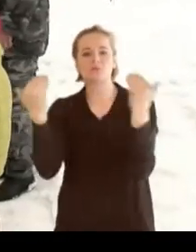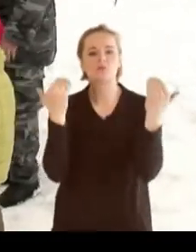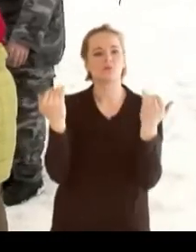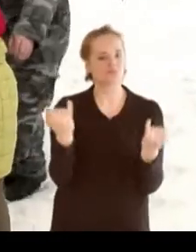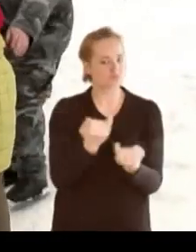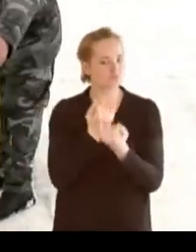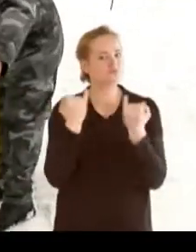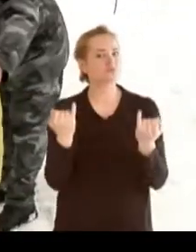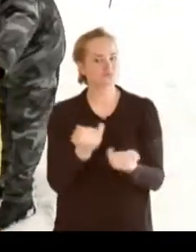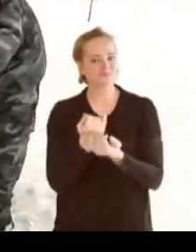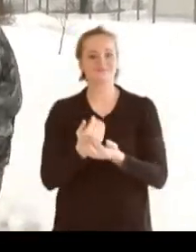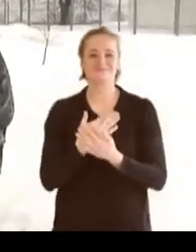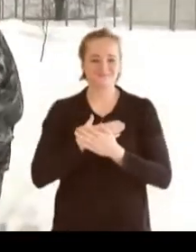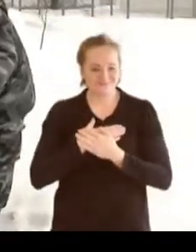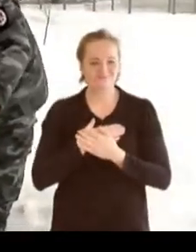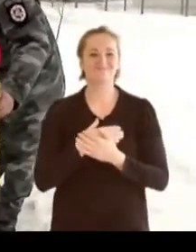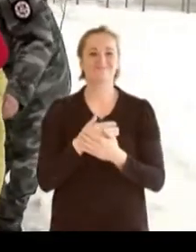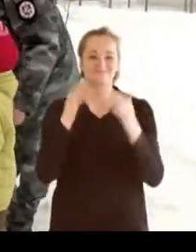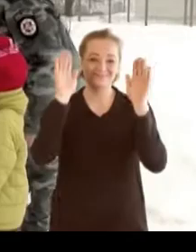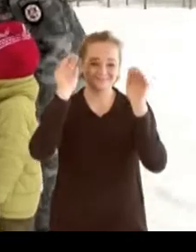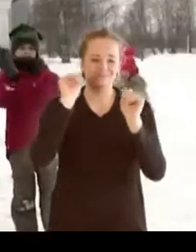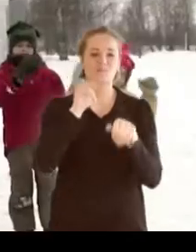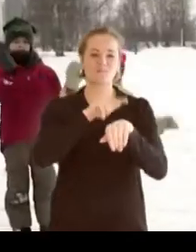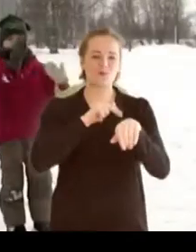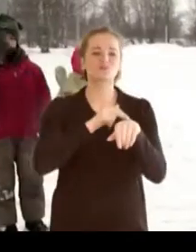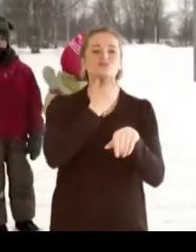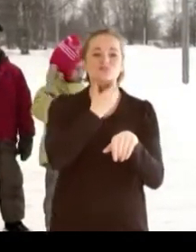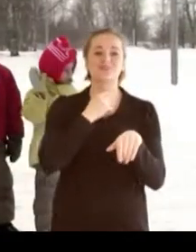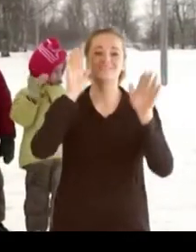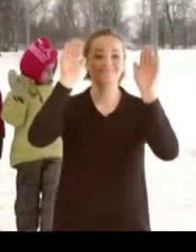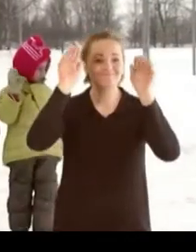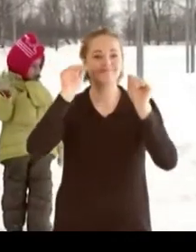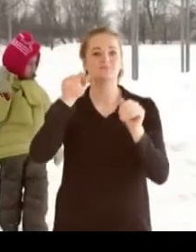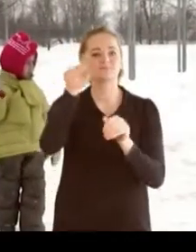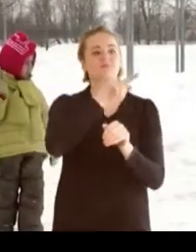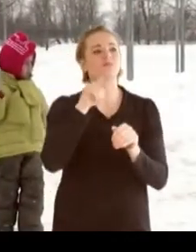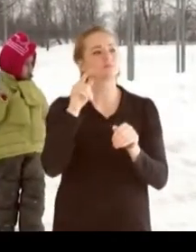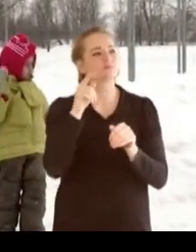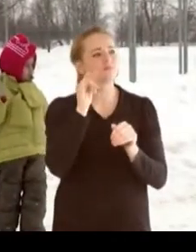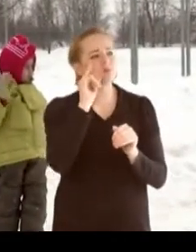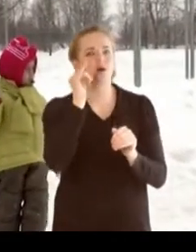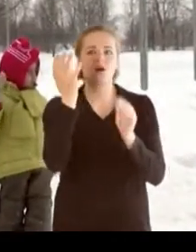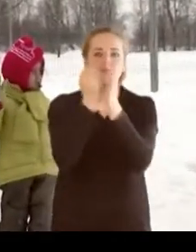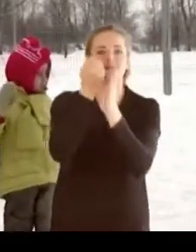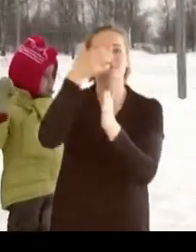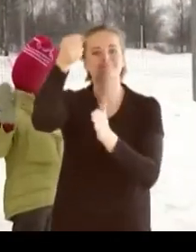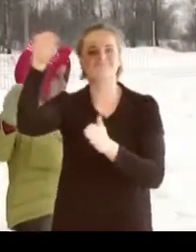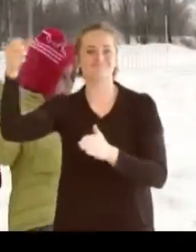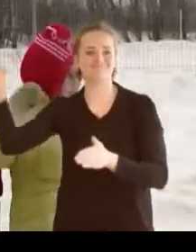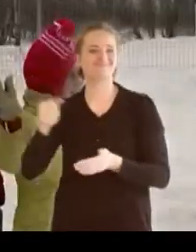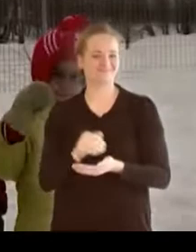visiems policininkams ir jų dresuojamiems šuniukams sėkmingai atlikti visas užduotis.